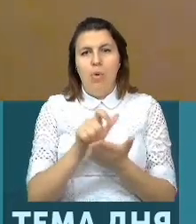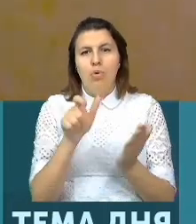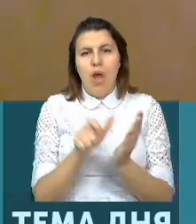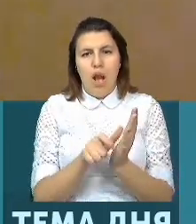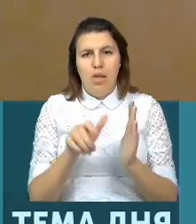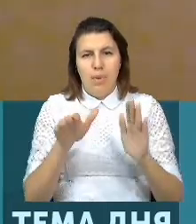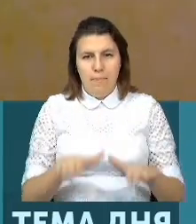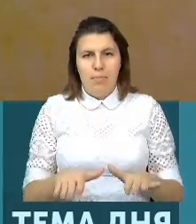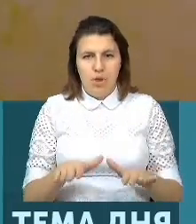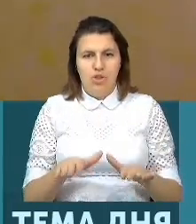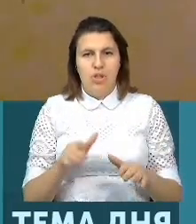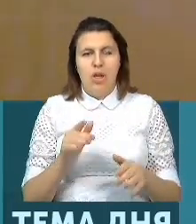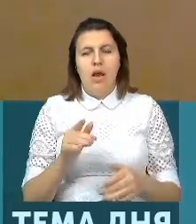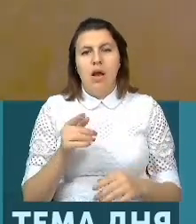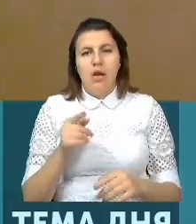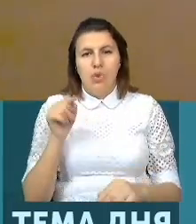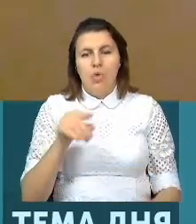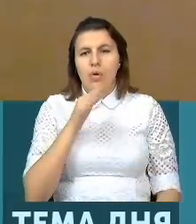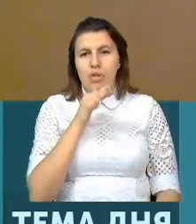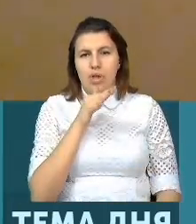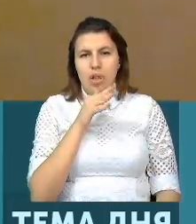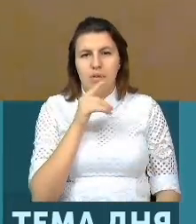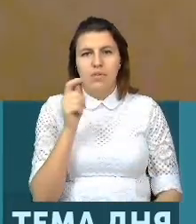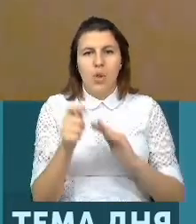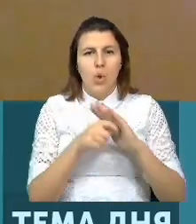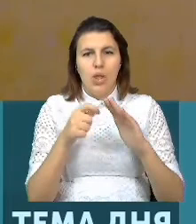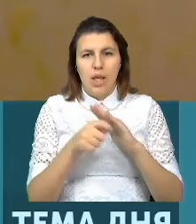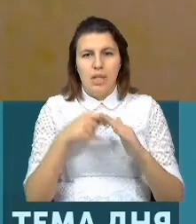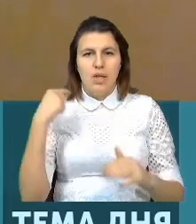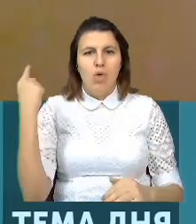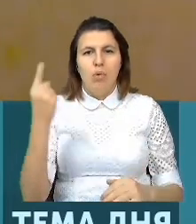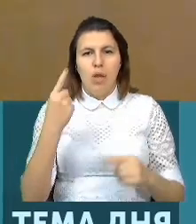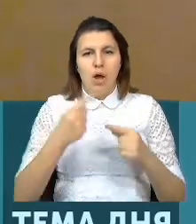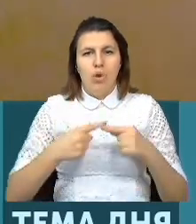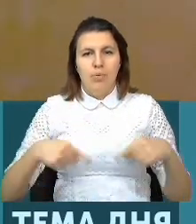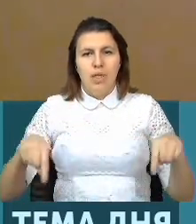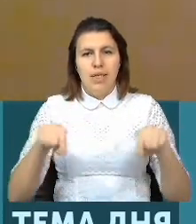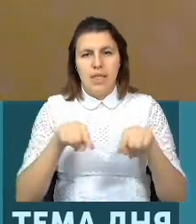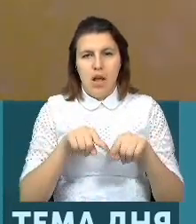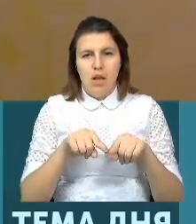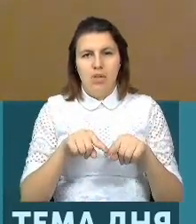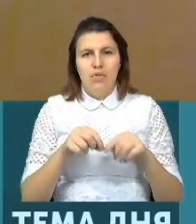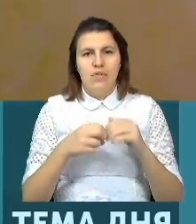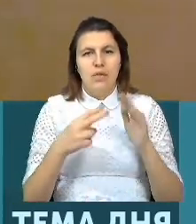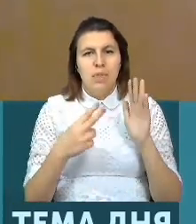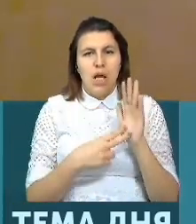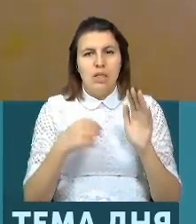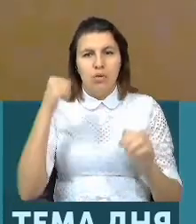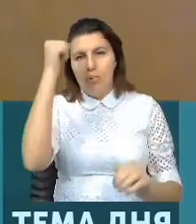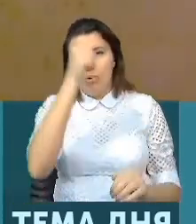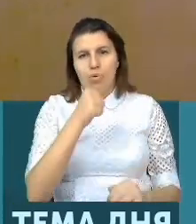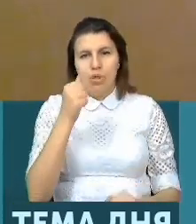Того часу Донецька обласна адміністрація в 17-му році вже побачила,